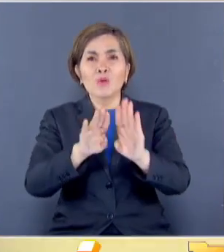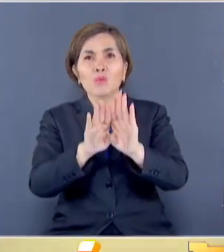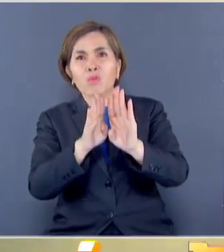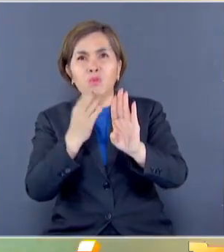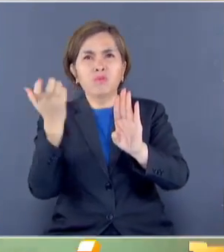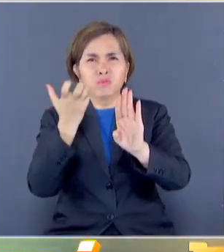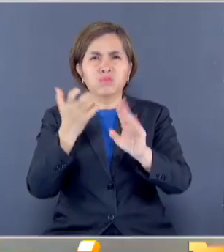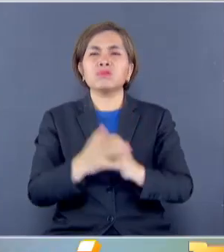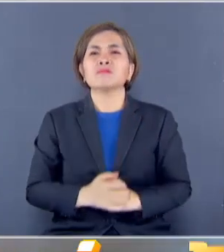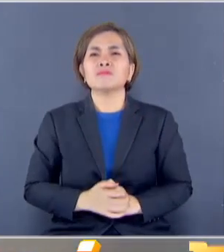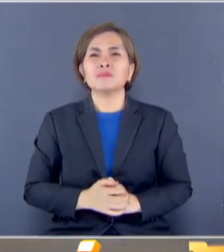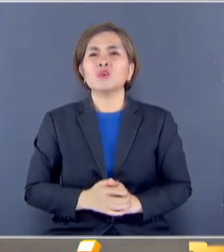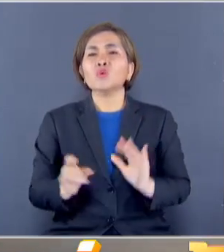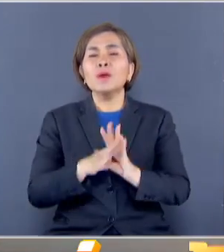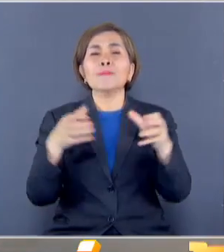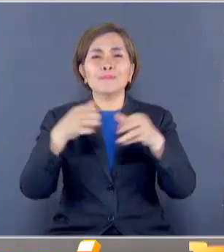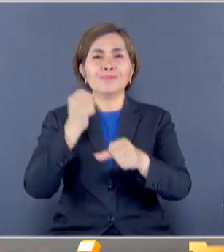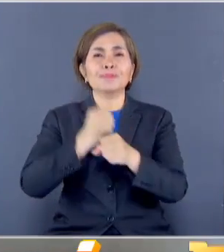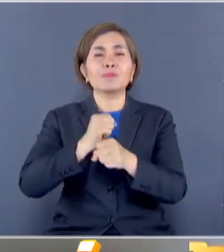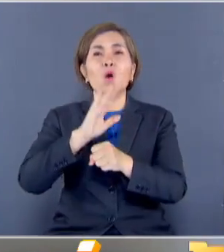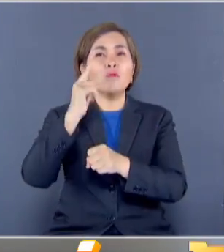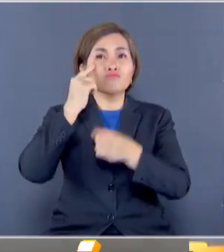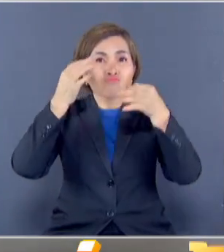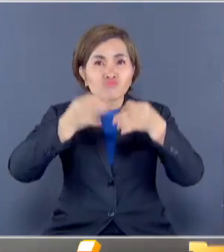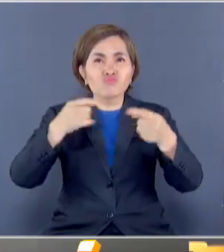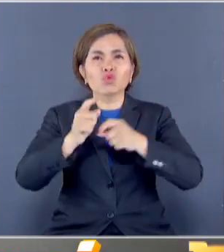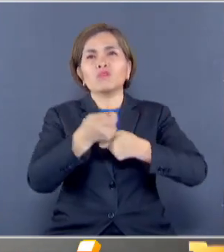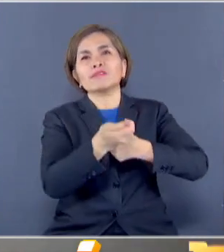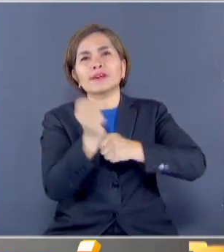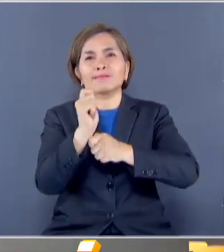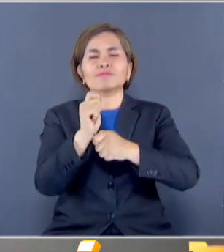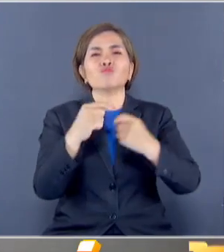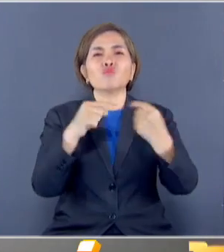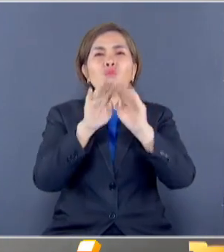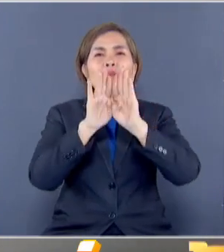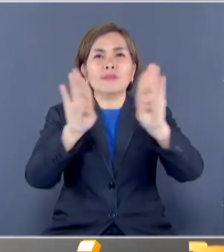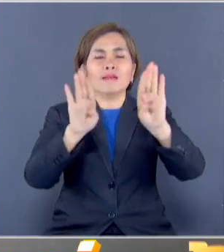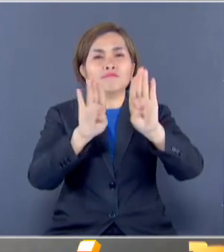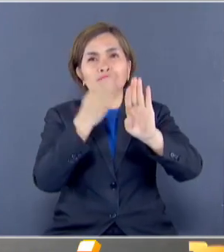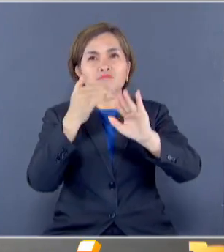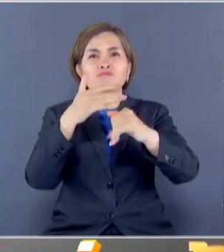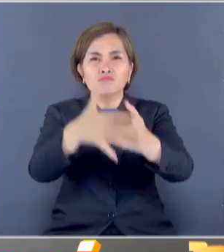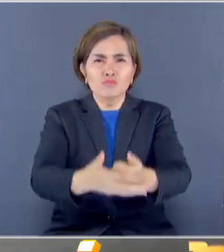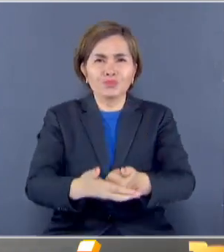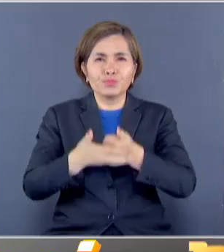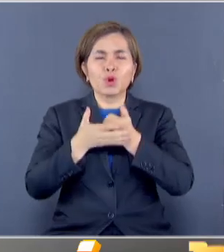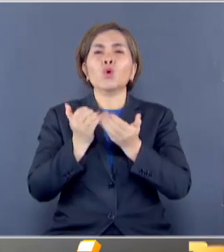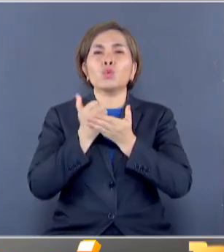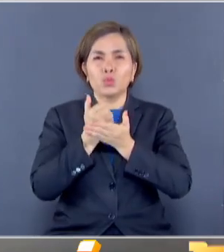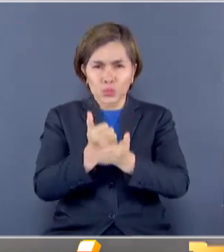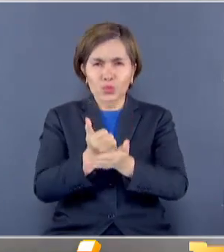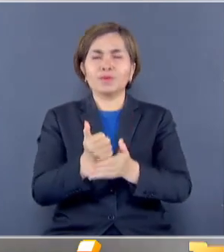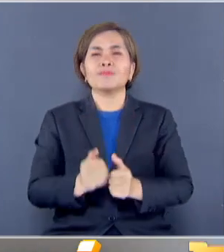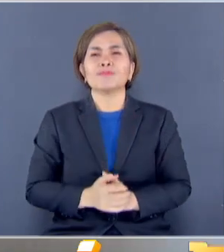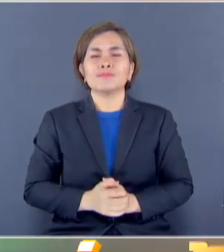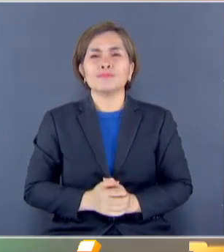านได้สุดท้ายฮะทางทีมงานของคุณกันจอมพลังตัดสินใจงัดทางหน้าต่างแทนแล้วก็ปีนเข้าไปนำคุณยายออกมาการช่วยเหลือก็ค่อนข้างทุลักทุเล